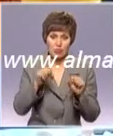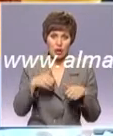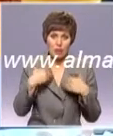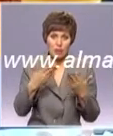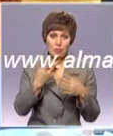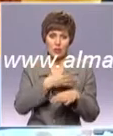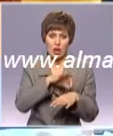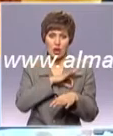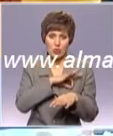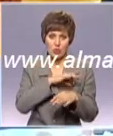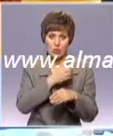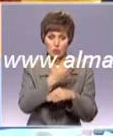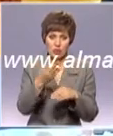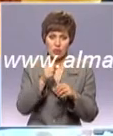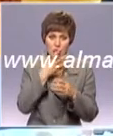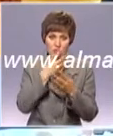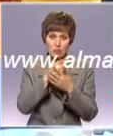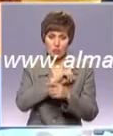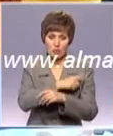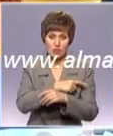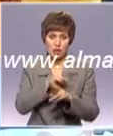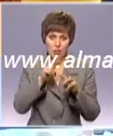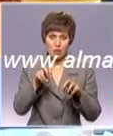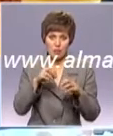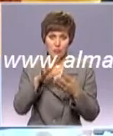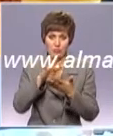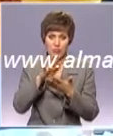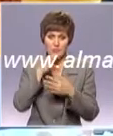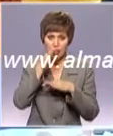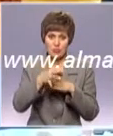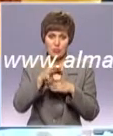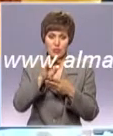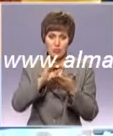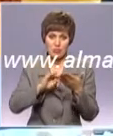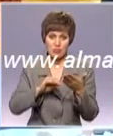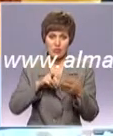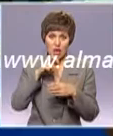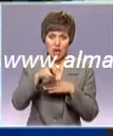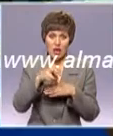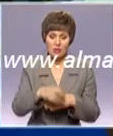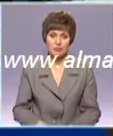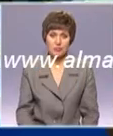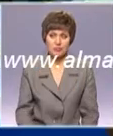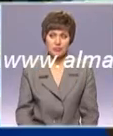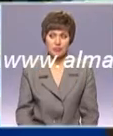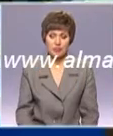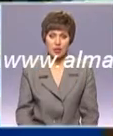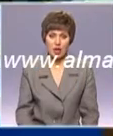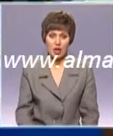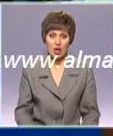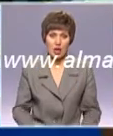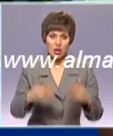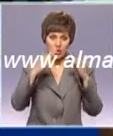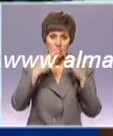прокуратуру. Но мы можем и своими силами разобраться и дать вам в письменном виде ответ. Кайрат Заманбекович, как мы укладываемся в программы жилищного строительства